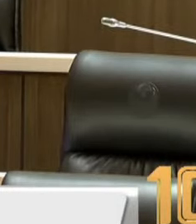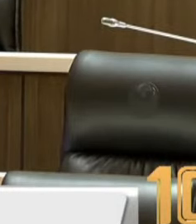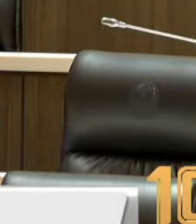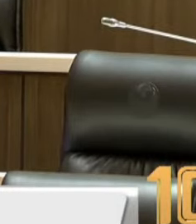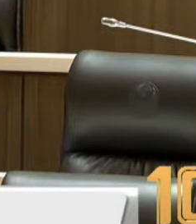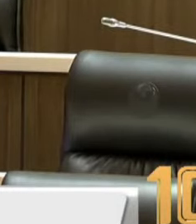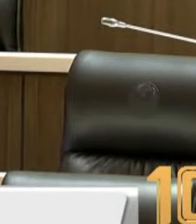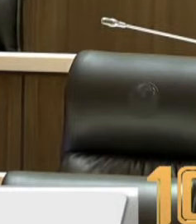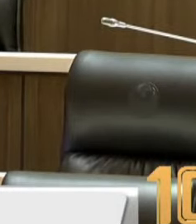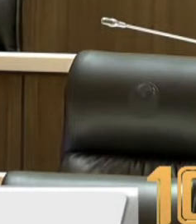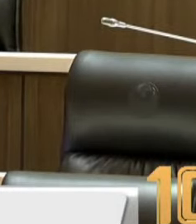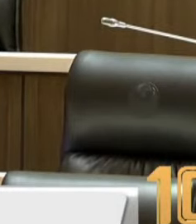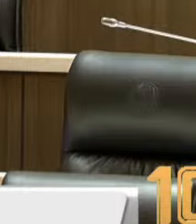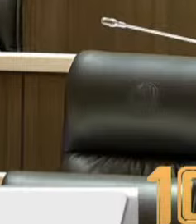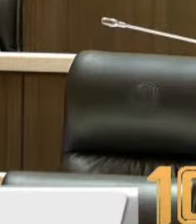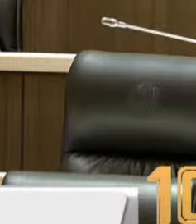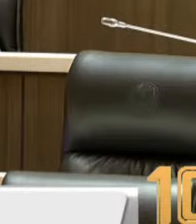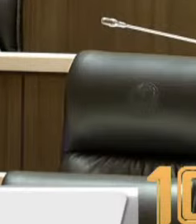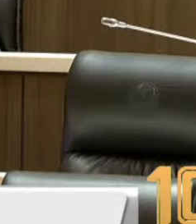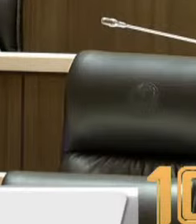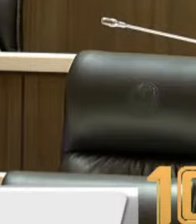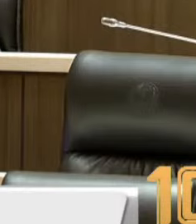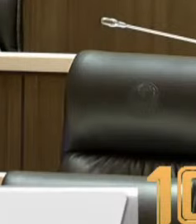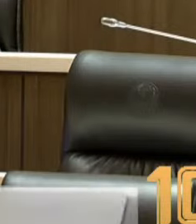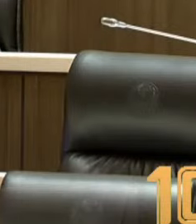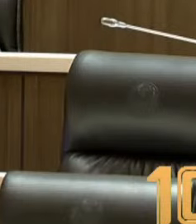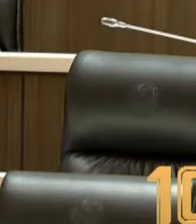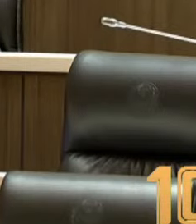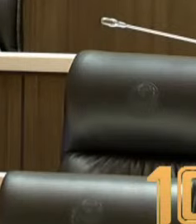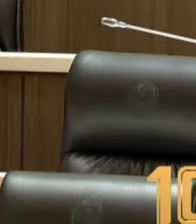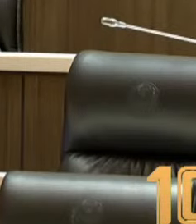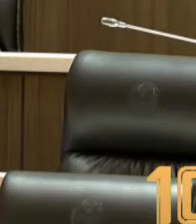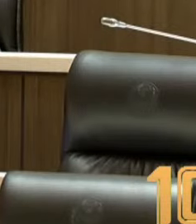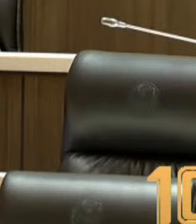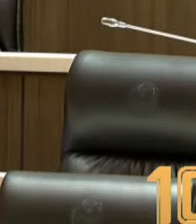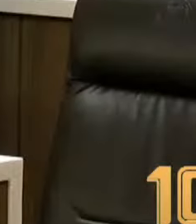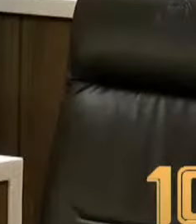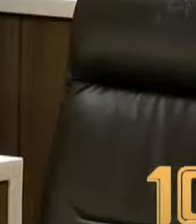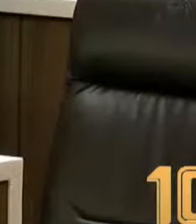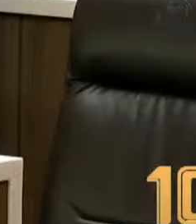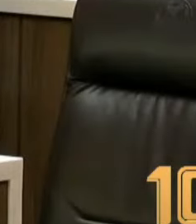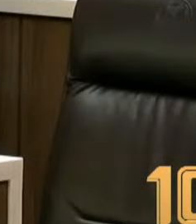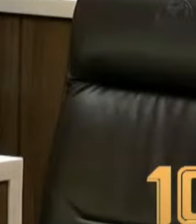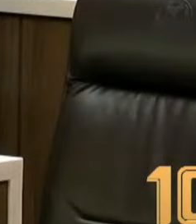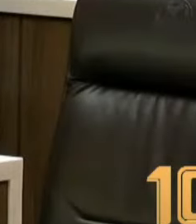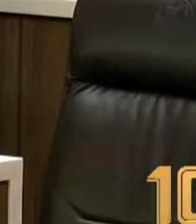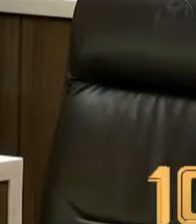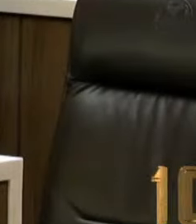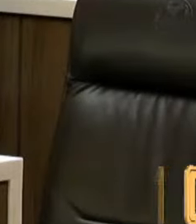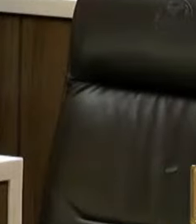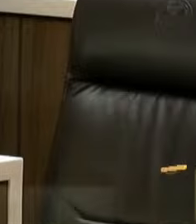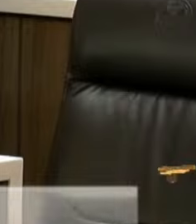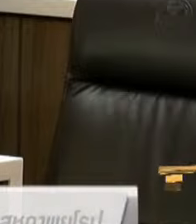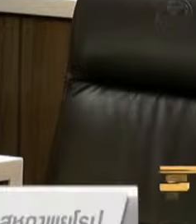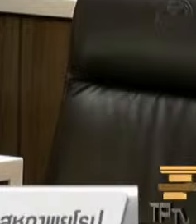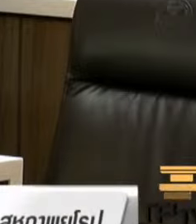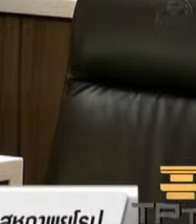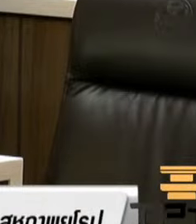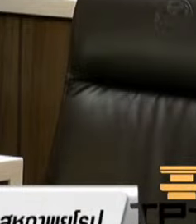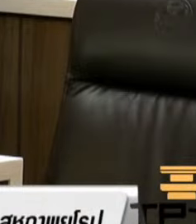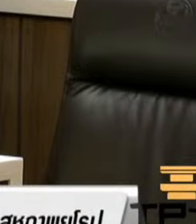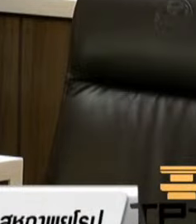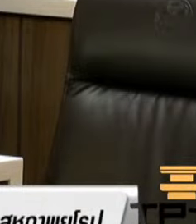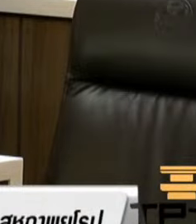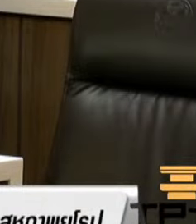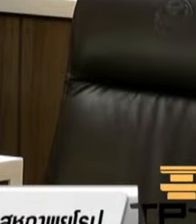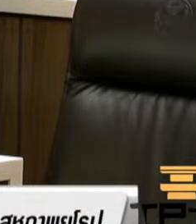องในเวทีโลกเพื่อประโยชน์สูงสุดของประเทศของเรา ด้านนายปรเมศจินาสมาชิกรั